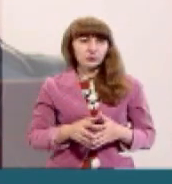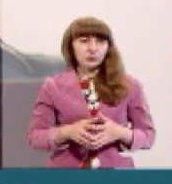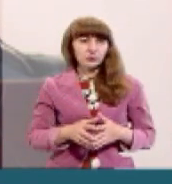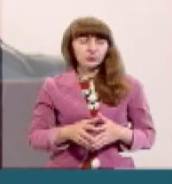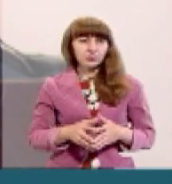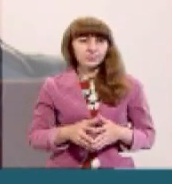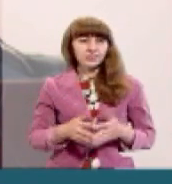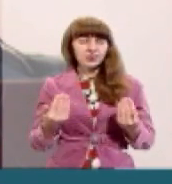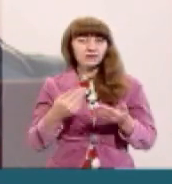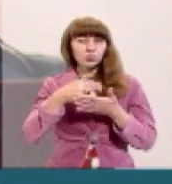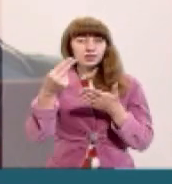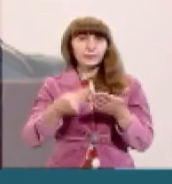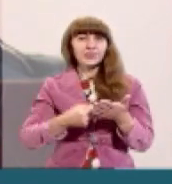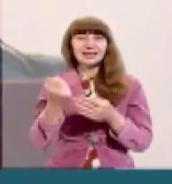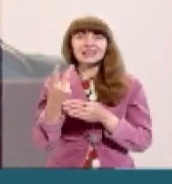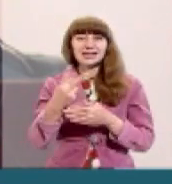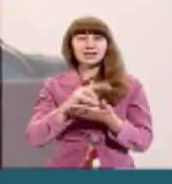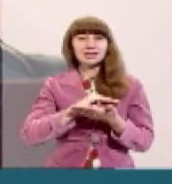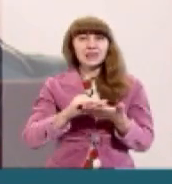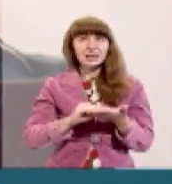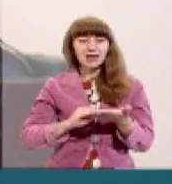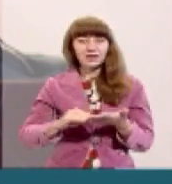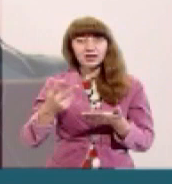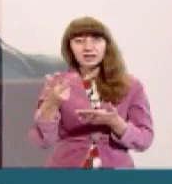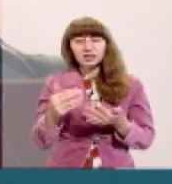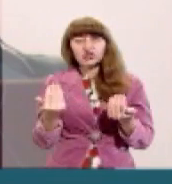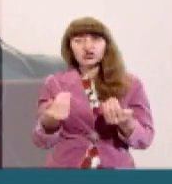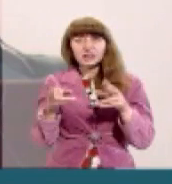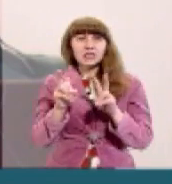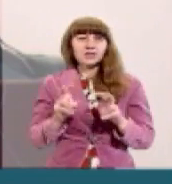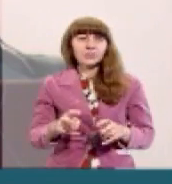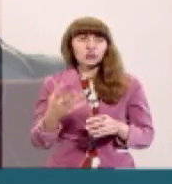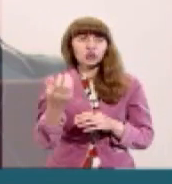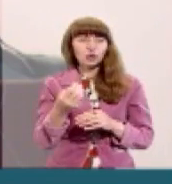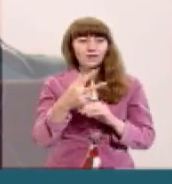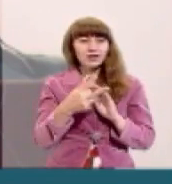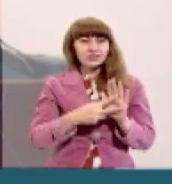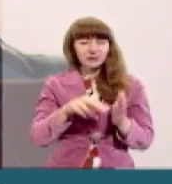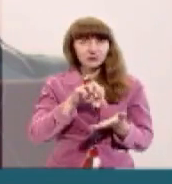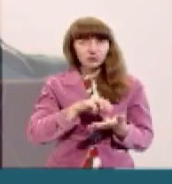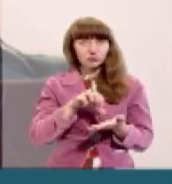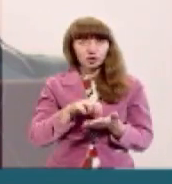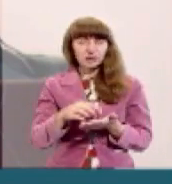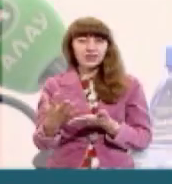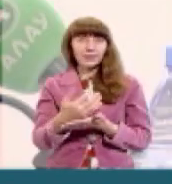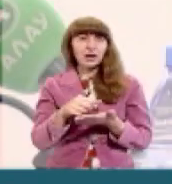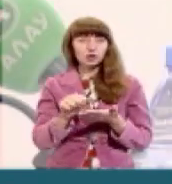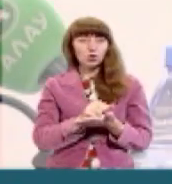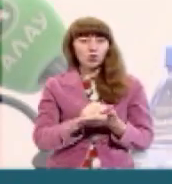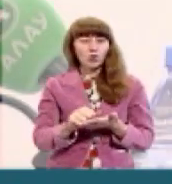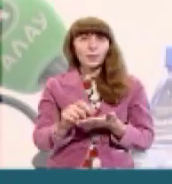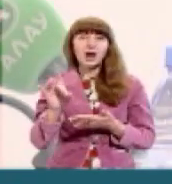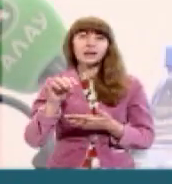день одобрено 13 заявок три заявки находится на рассмотрении еще 18 претендентов занимаются сбором документов